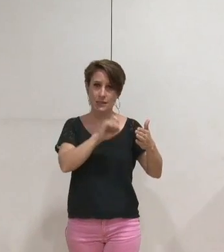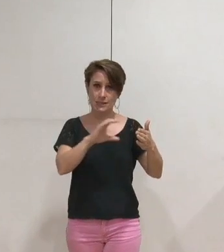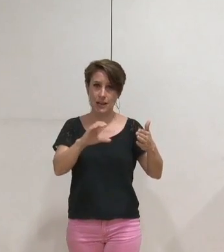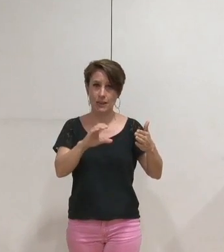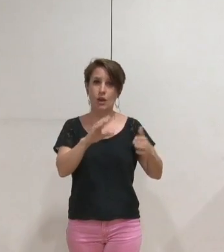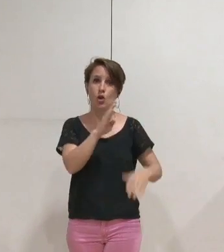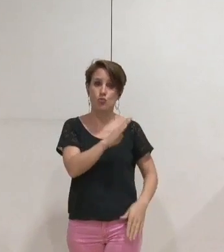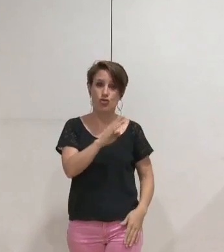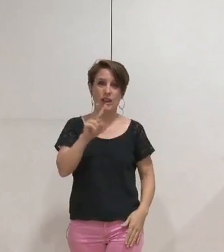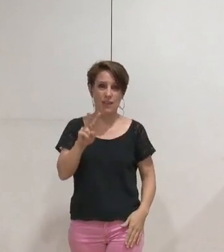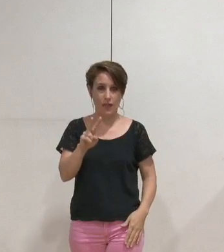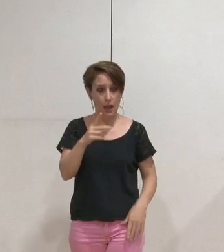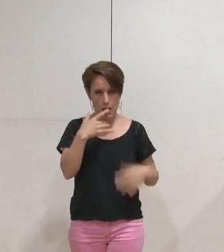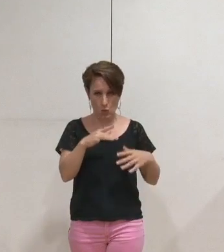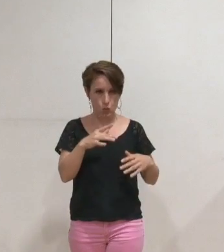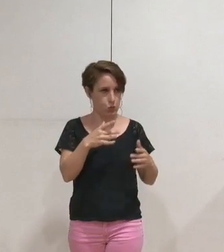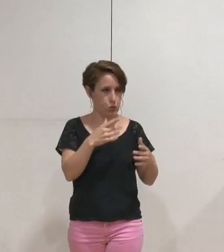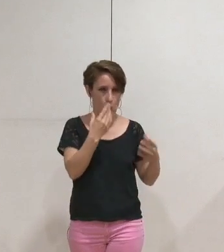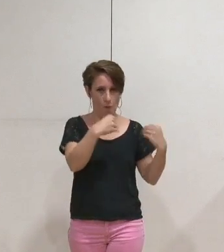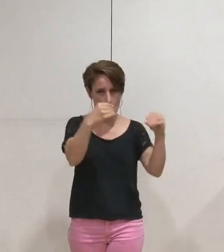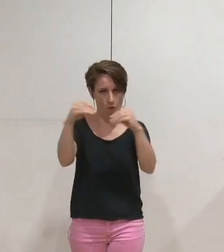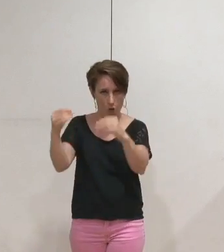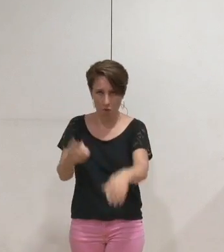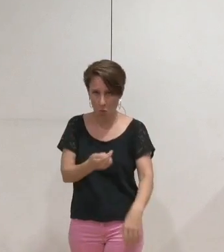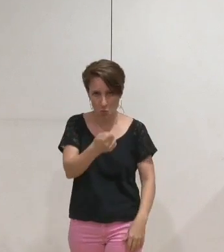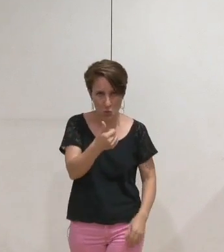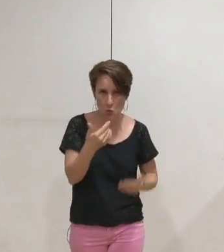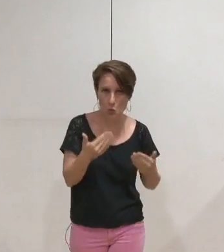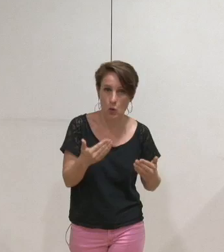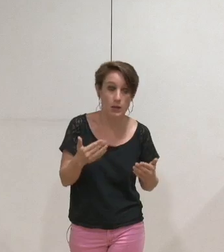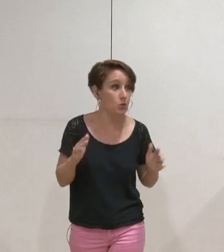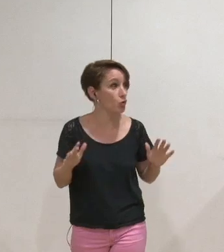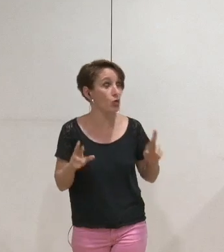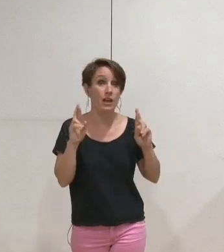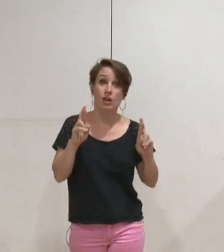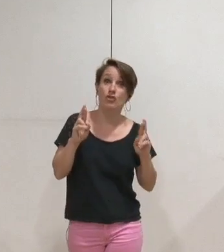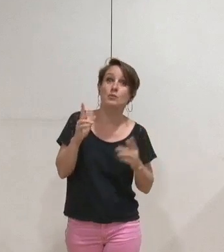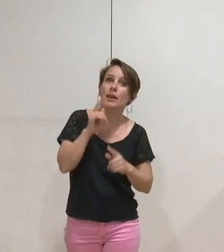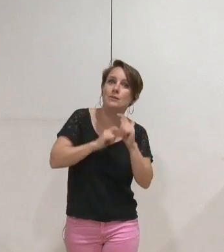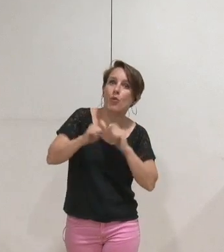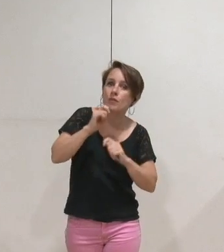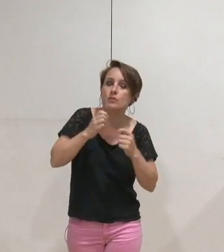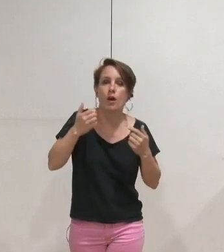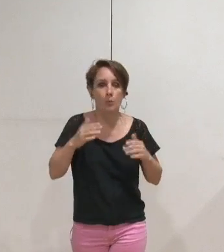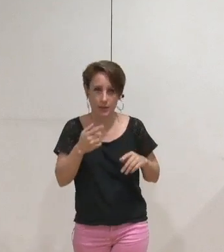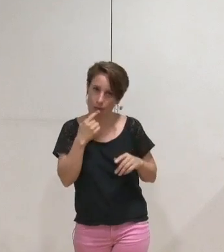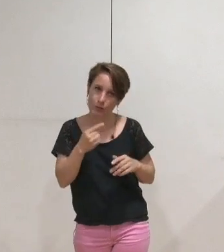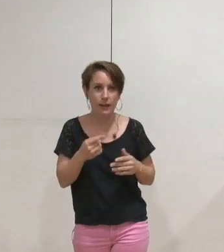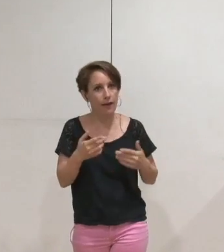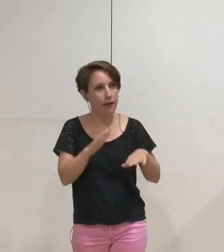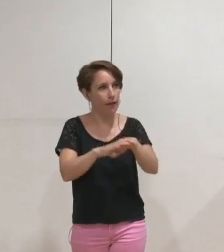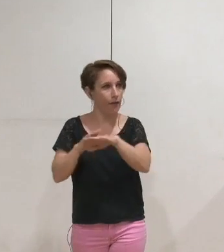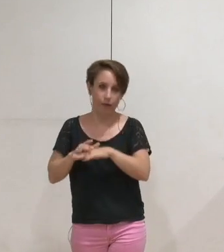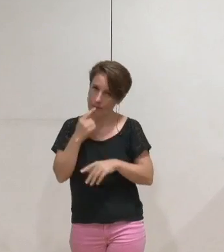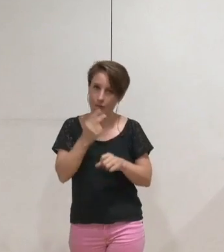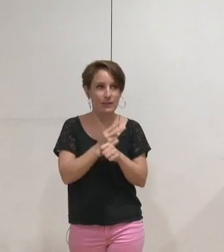aujourd'hui à trouver de nouveaux clients j'espère que ce n'est que passagers mais je tiens à dire qu'aujourd'hui c'est encore un risque financier que nous prenons au moins la